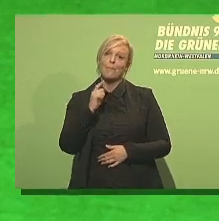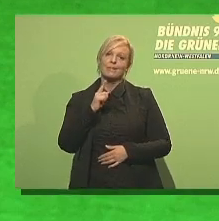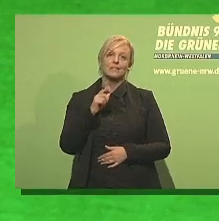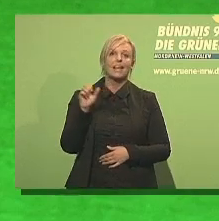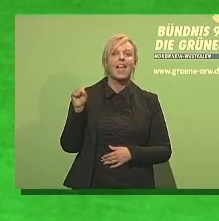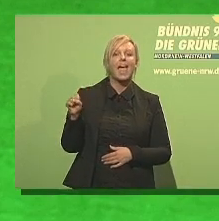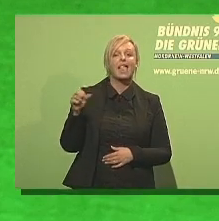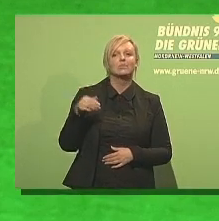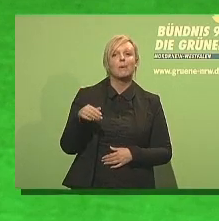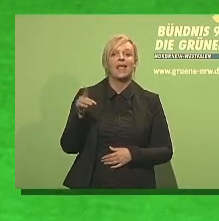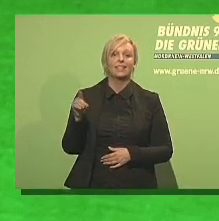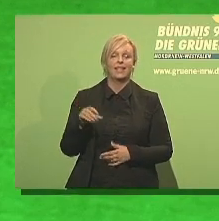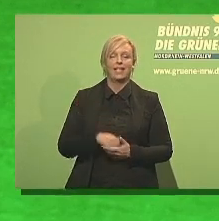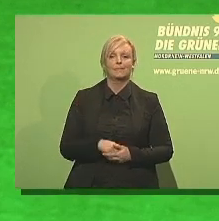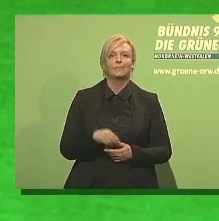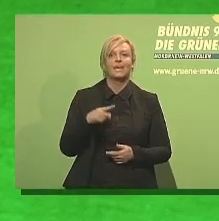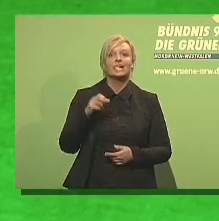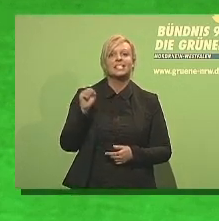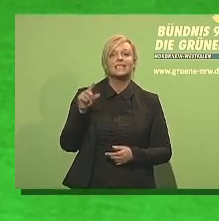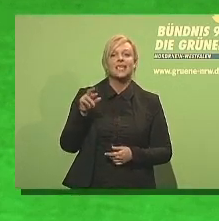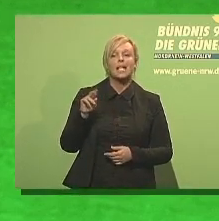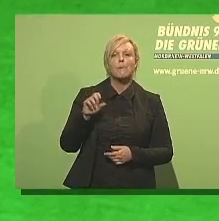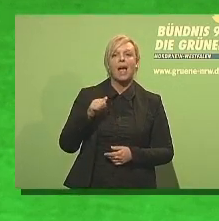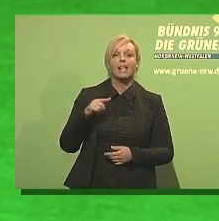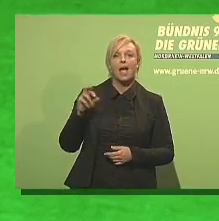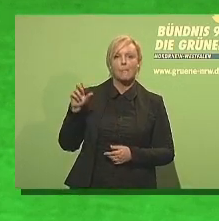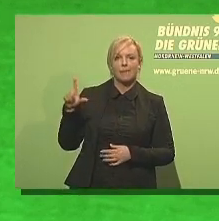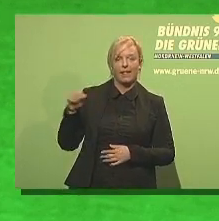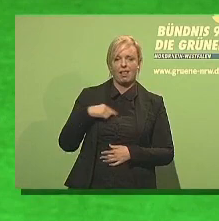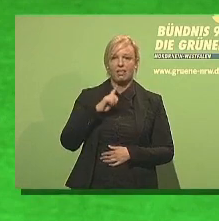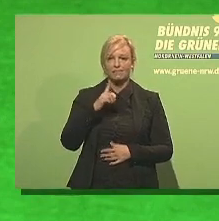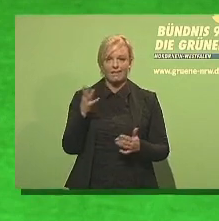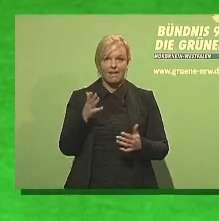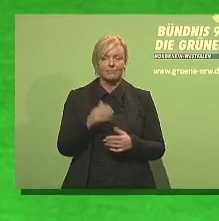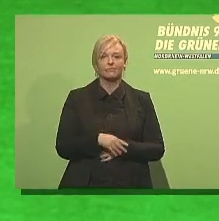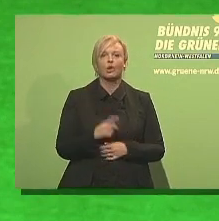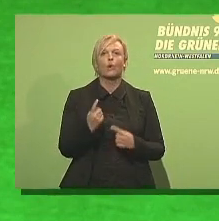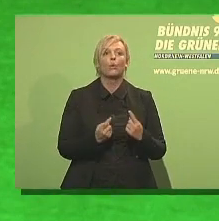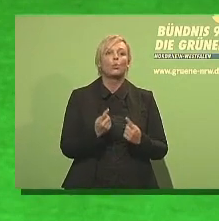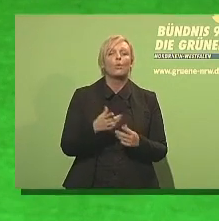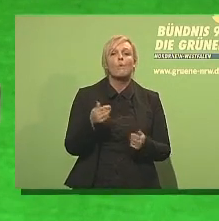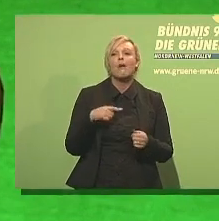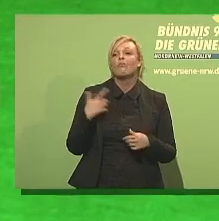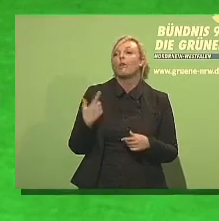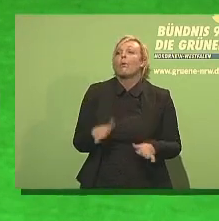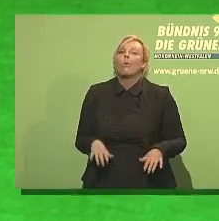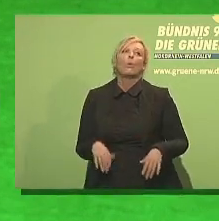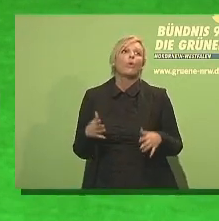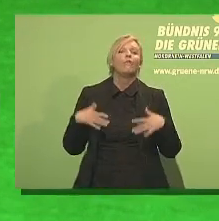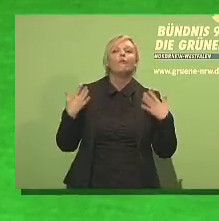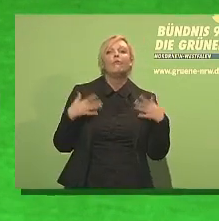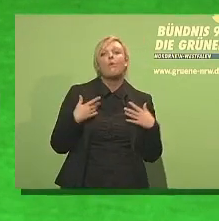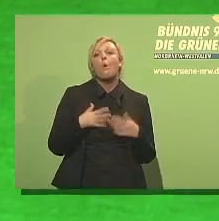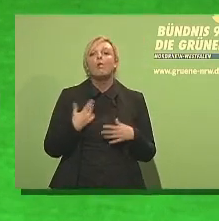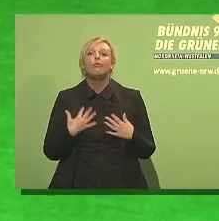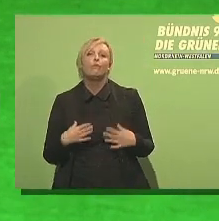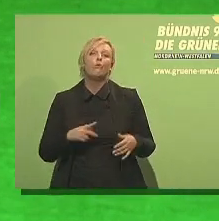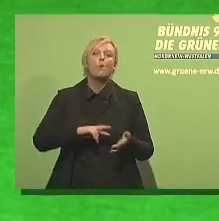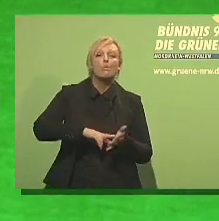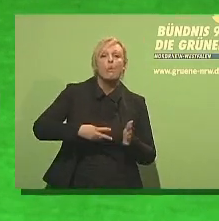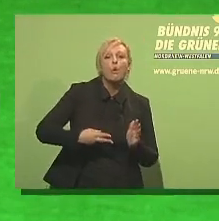kommen. Sigmar Gabriel behauptet ja gerne, die Grünen machten eine Wohlfühlpolitik für die Bionade-Bourgeoisie und